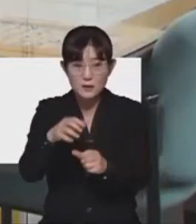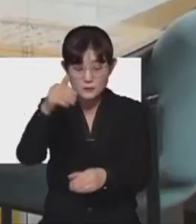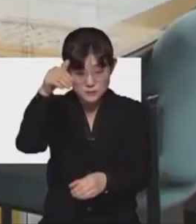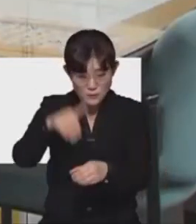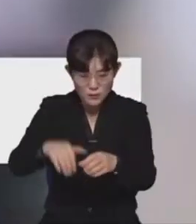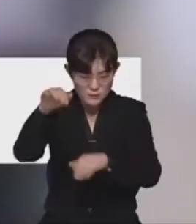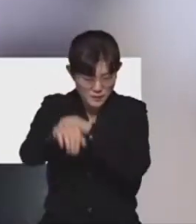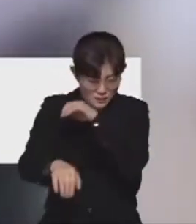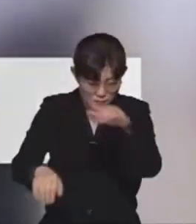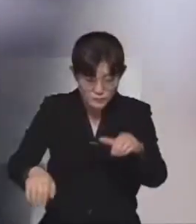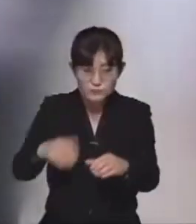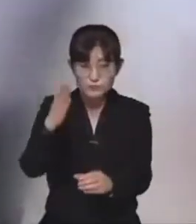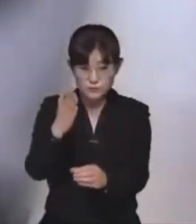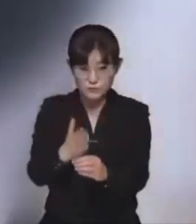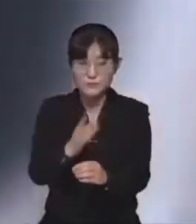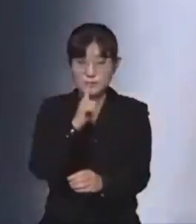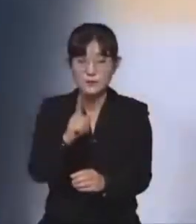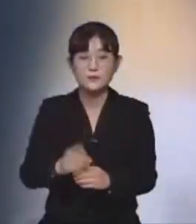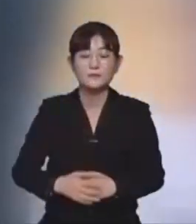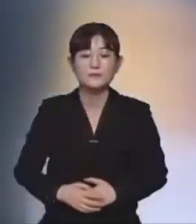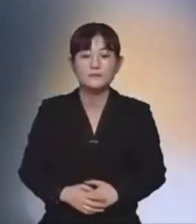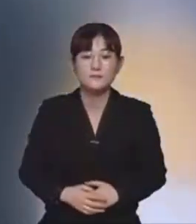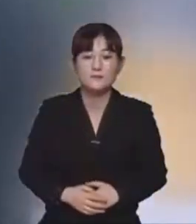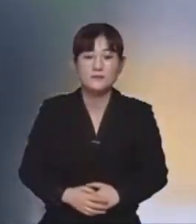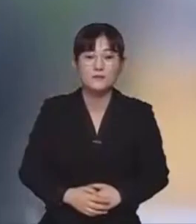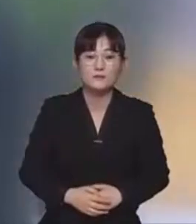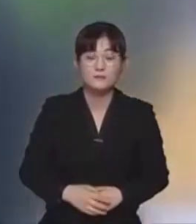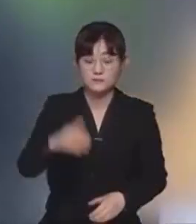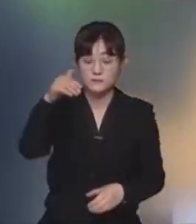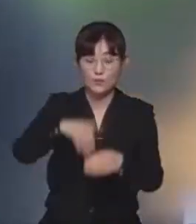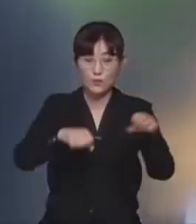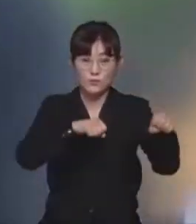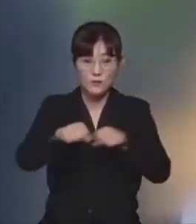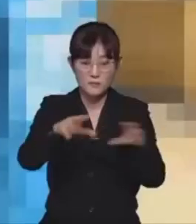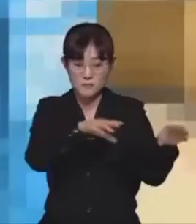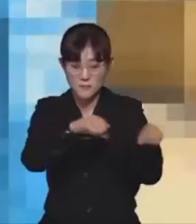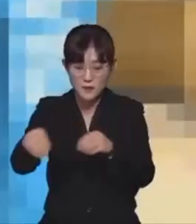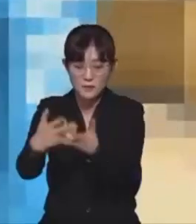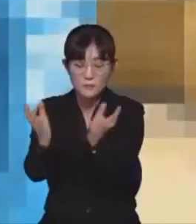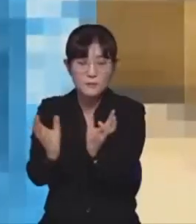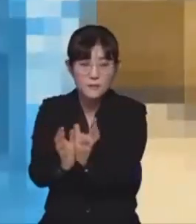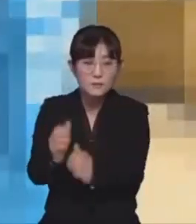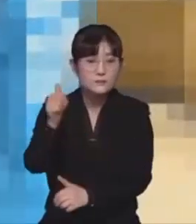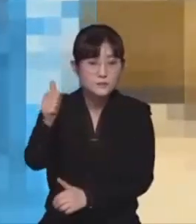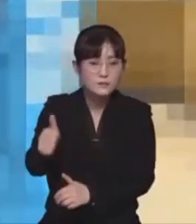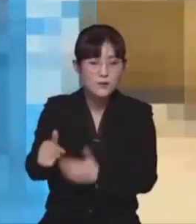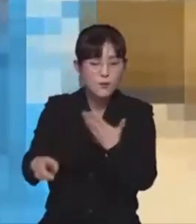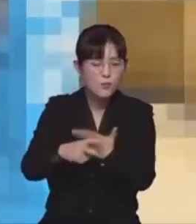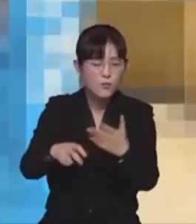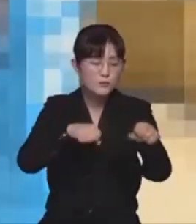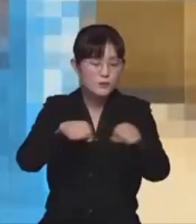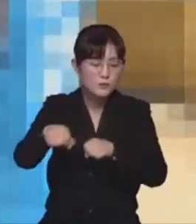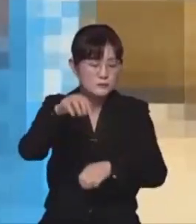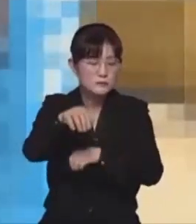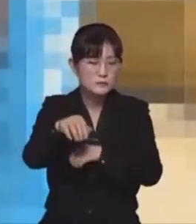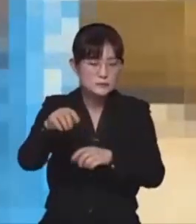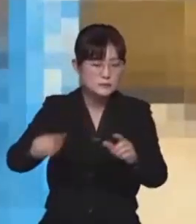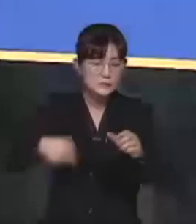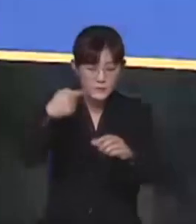겁니다. 특히 선거운동이 금지된 현직 통장의 부정선거운동 혐의도 포함된 것으로